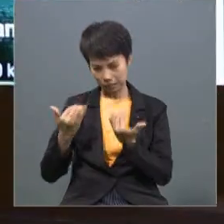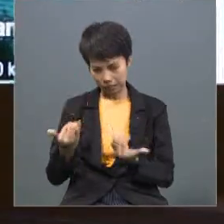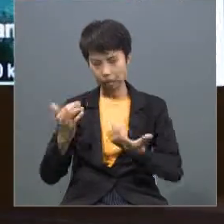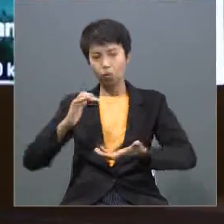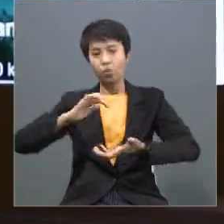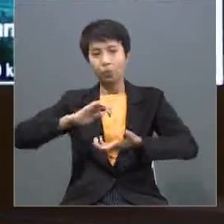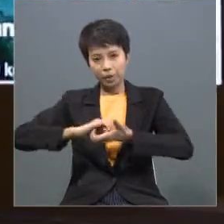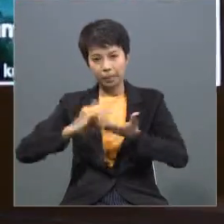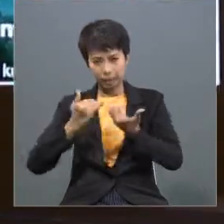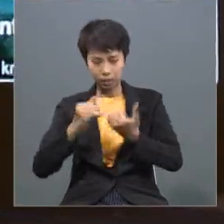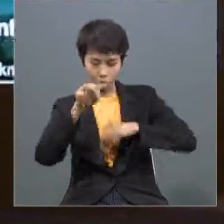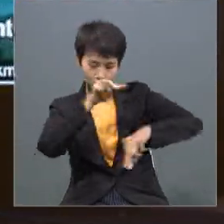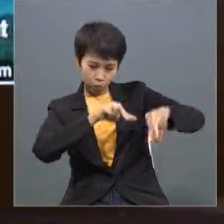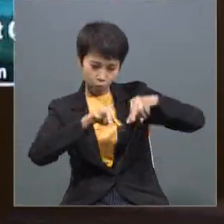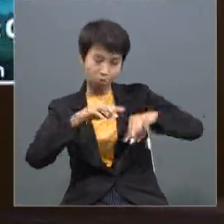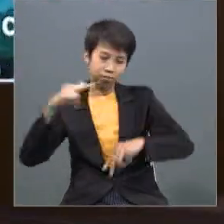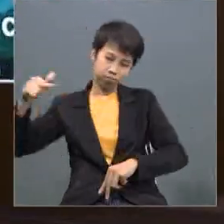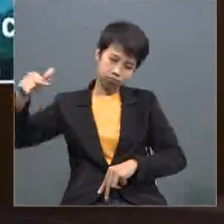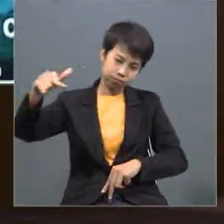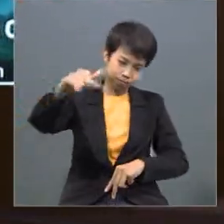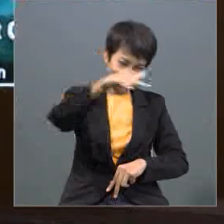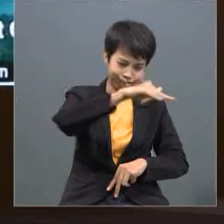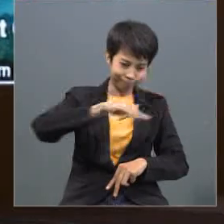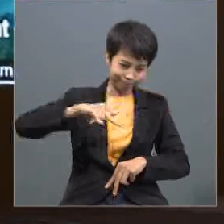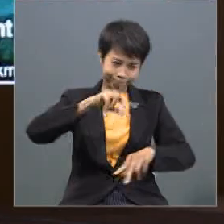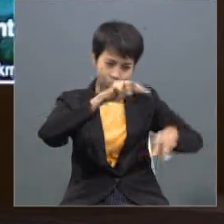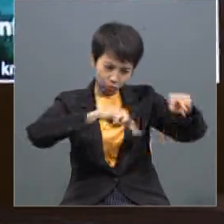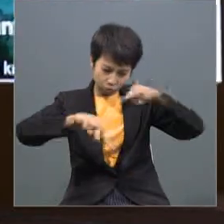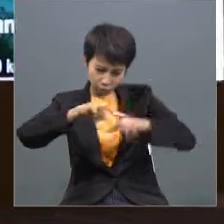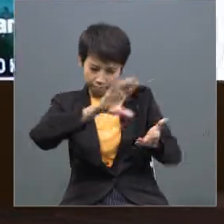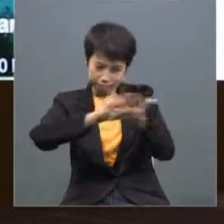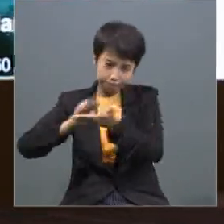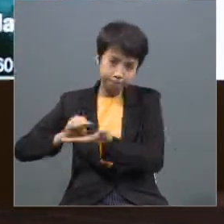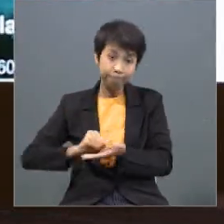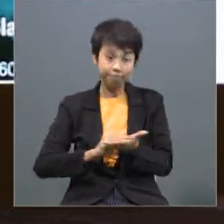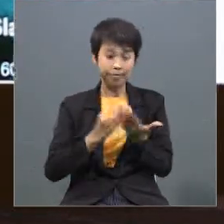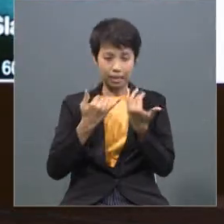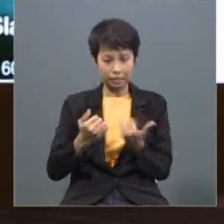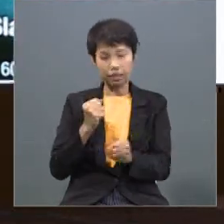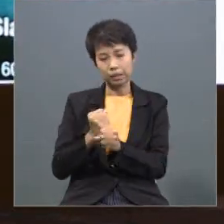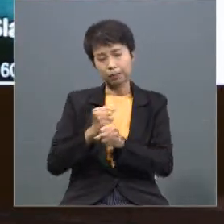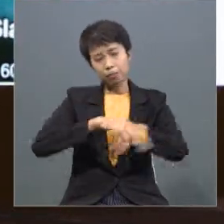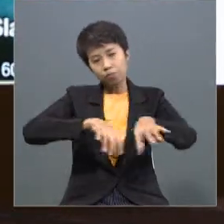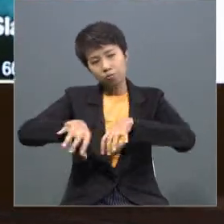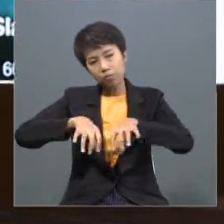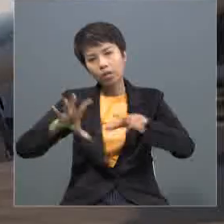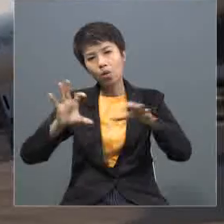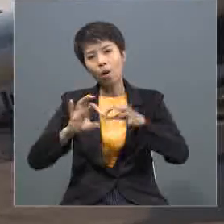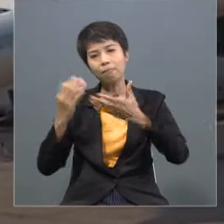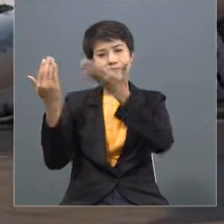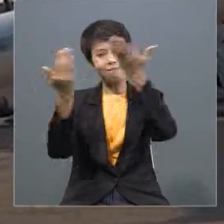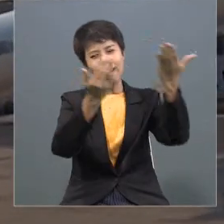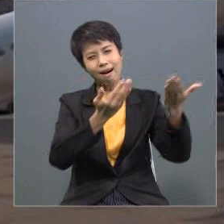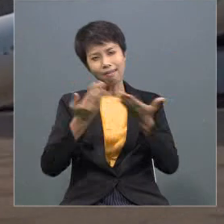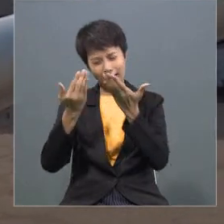ที่ได้จากการสำรวจทางอากาศเพื่อนำมาบูรณาการในการแก้ไขปัญหาการจัดการและลดมลพิษทางอากาศเพื่อคุณภาพ